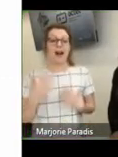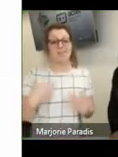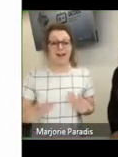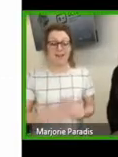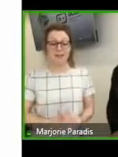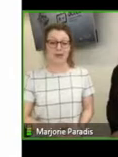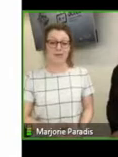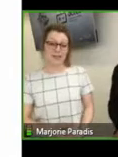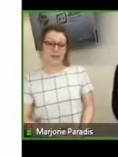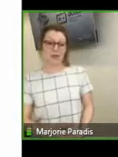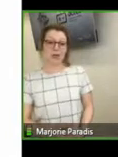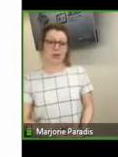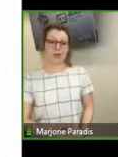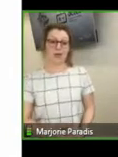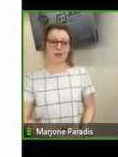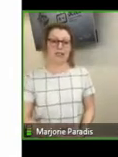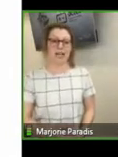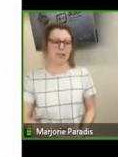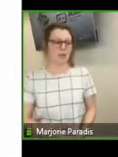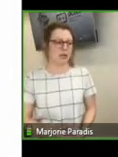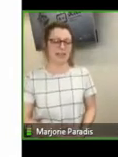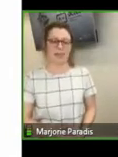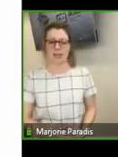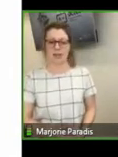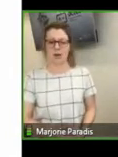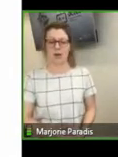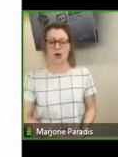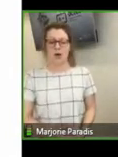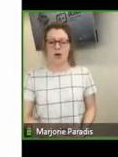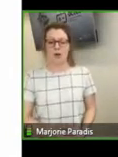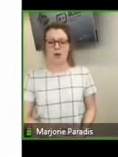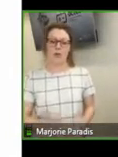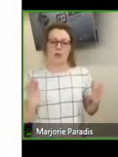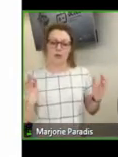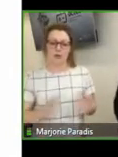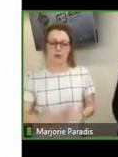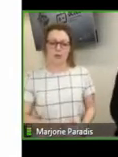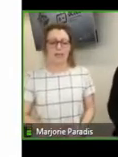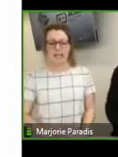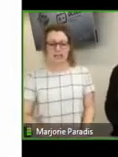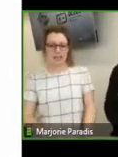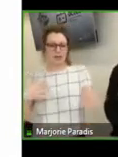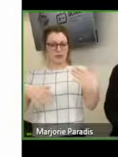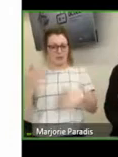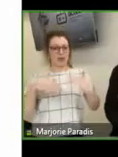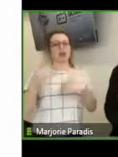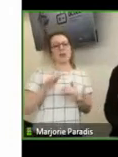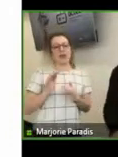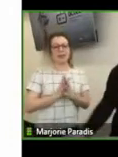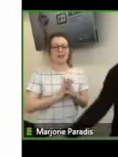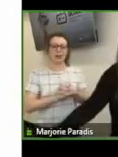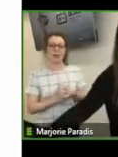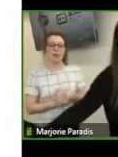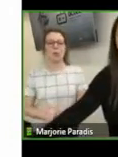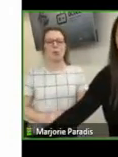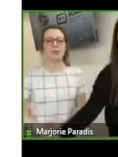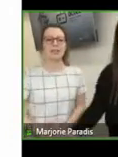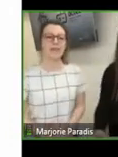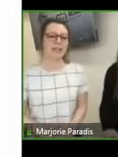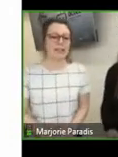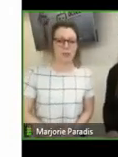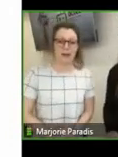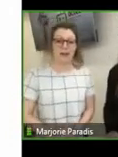fond, alimenter vos réflexions sur le sujet. Donc, c'est la raison pour laquelle ce matin, on a pris la décision finalement de devancer. On devait le